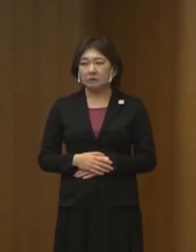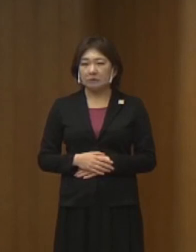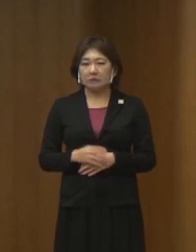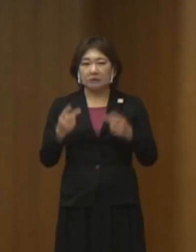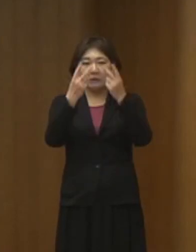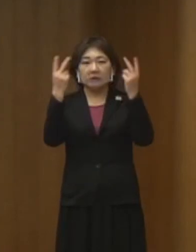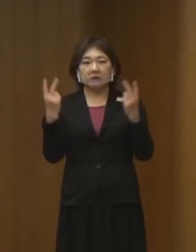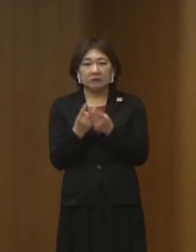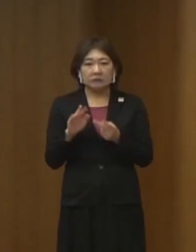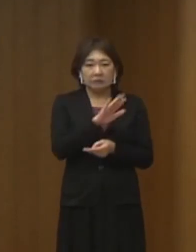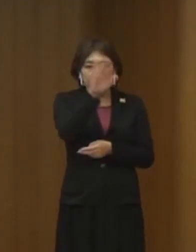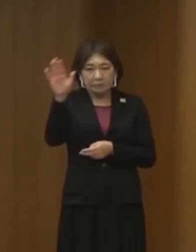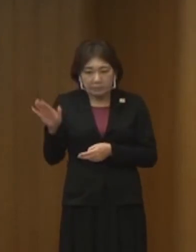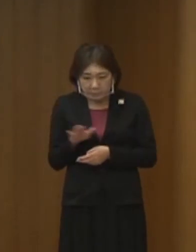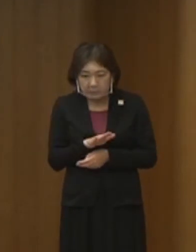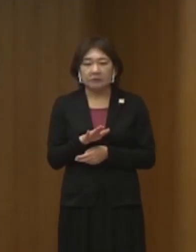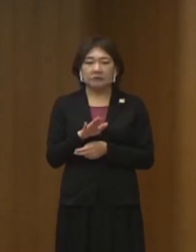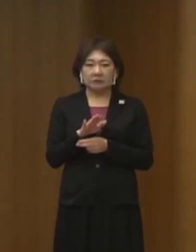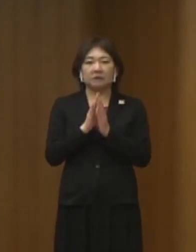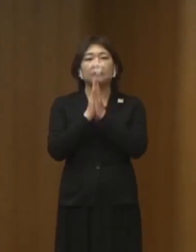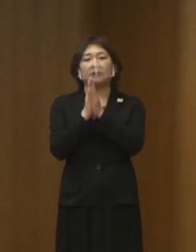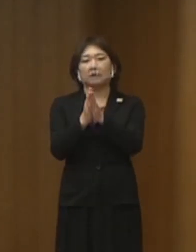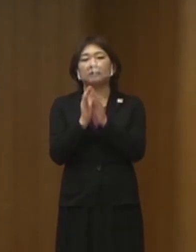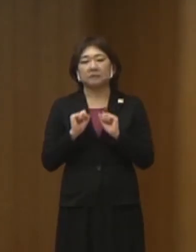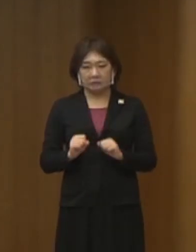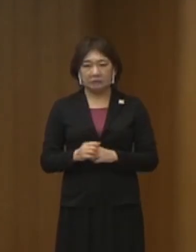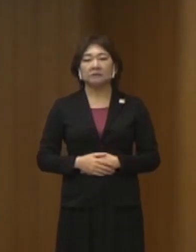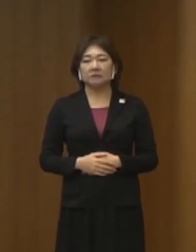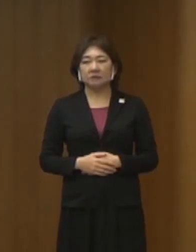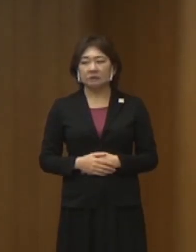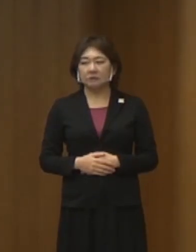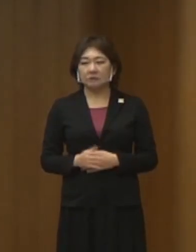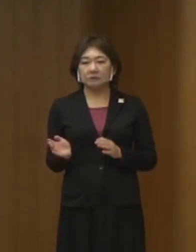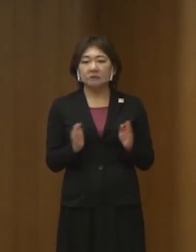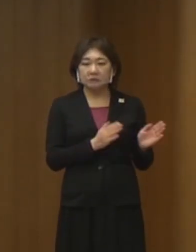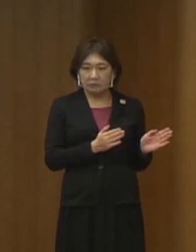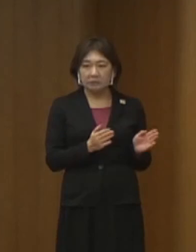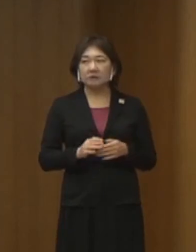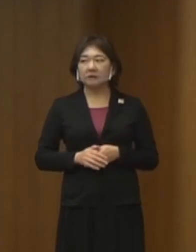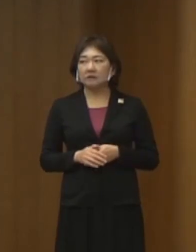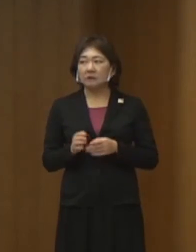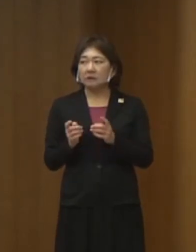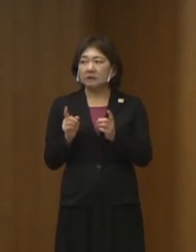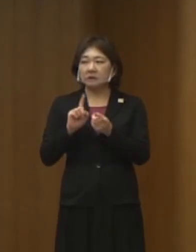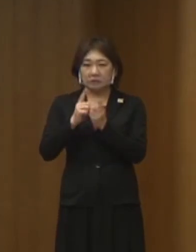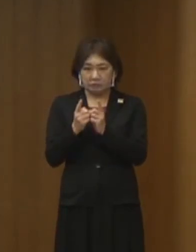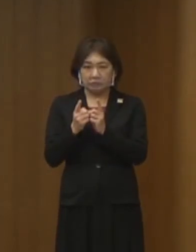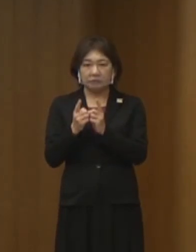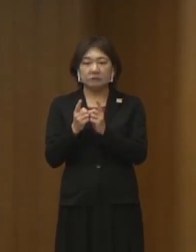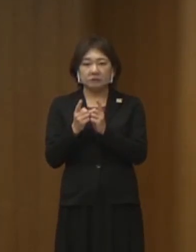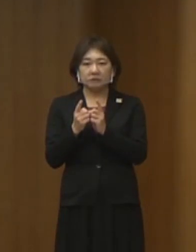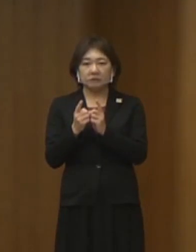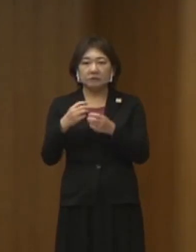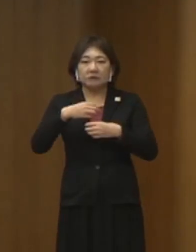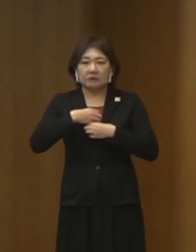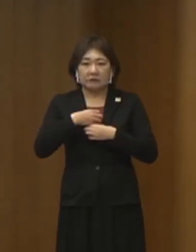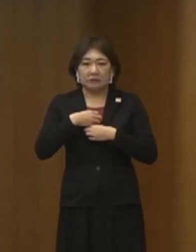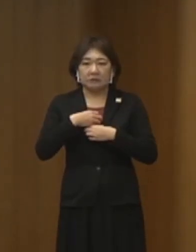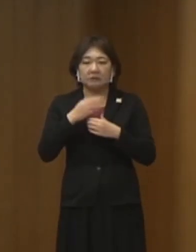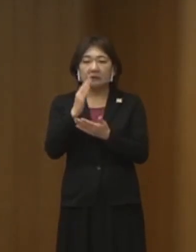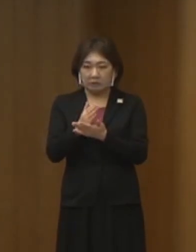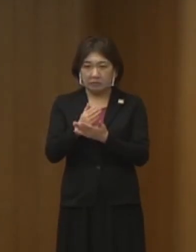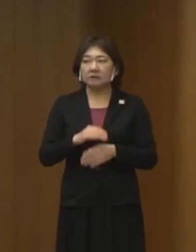土に対してお願いをするものであります。次は接触の機会でのリスク回避をするための皆さんに対するお願いです